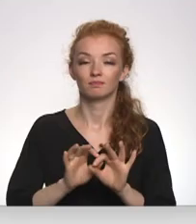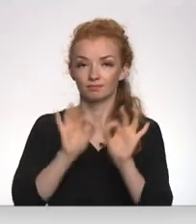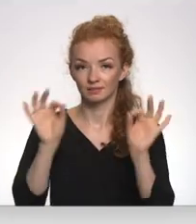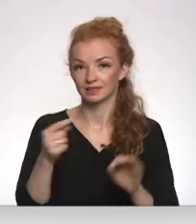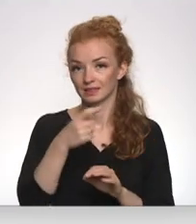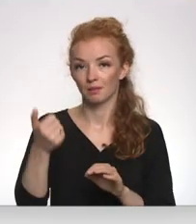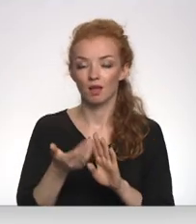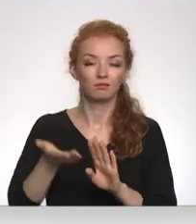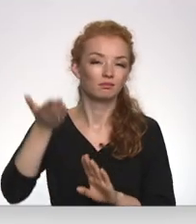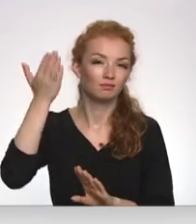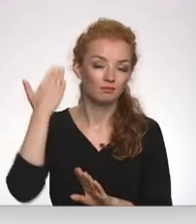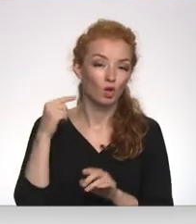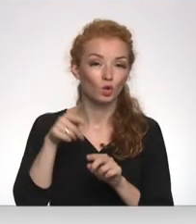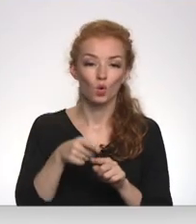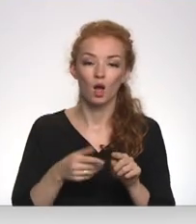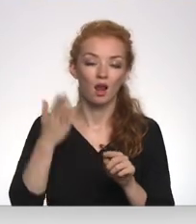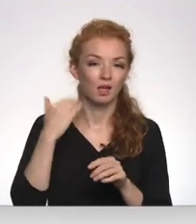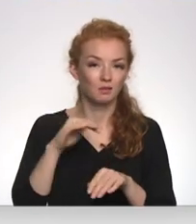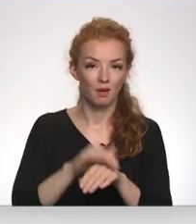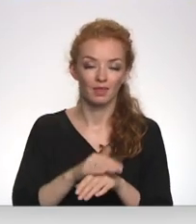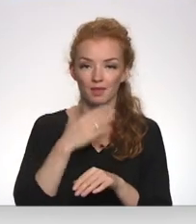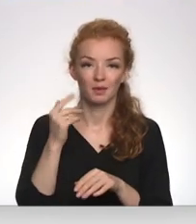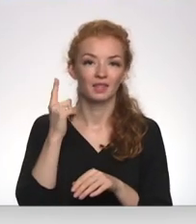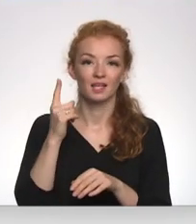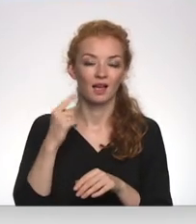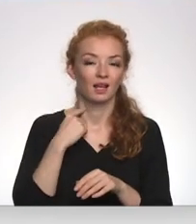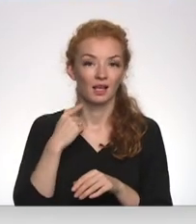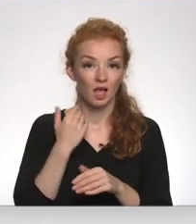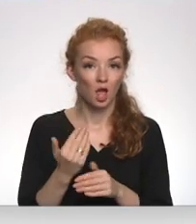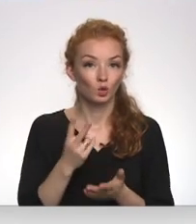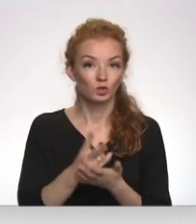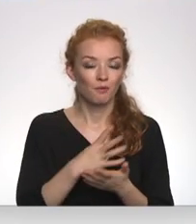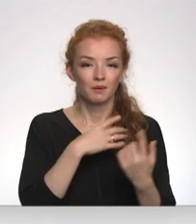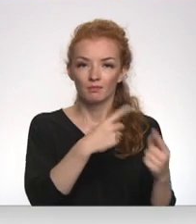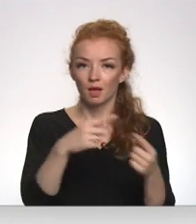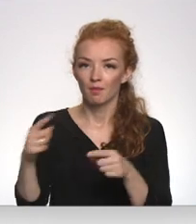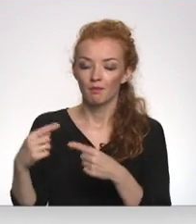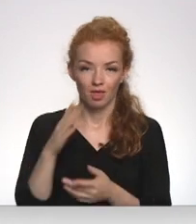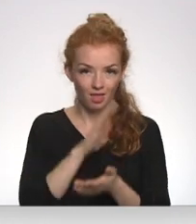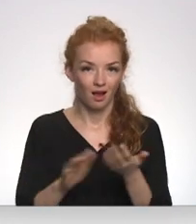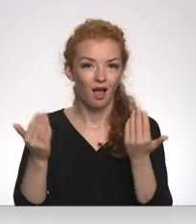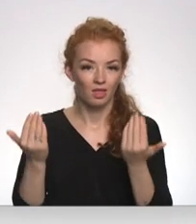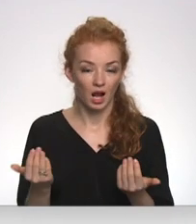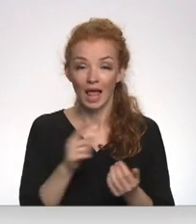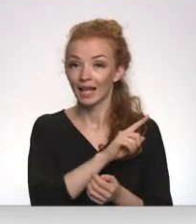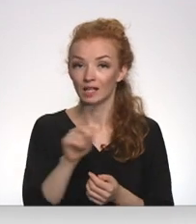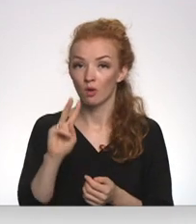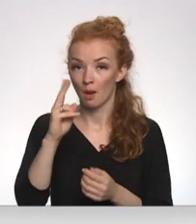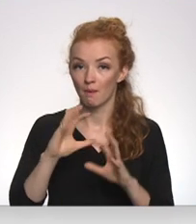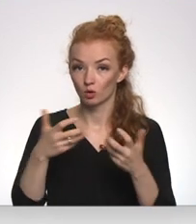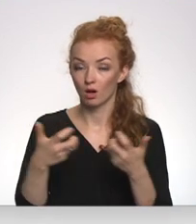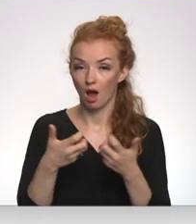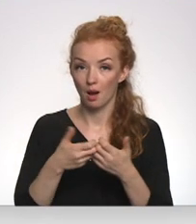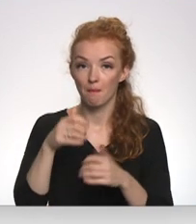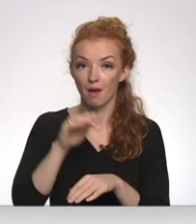100 gadiem, tolaik gan banka neatradās tikai Rīgā, un arī tās uzdevumi bija atšķirīgi no šodienas. Līdz 2. Pasaules karam